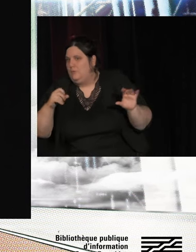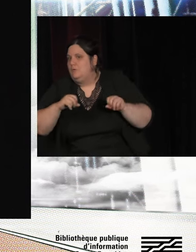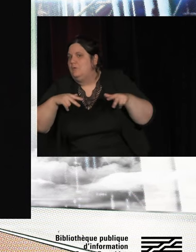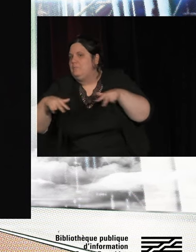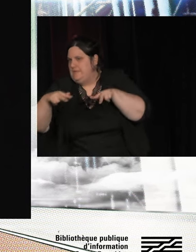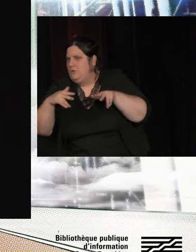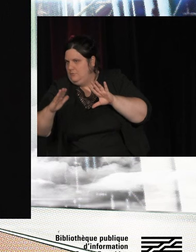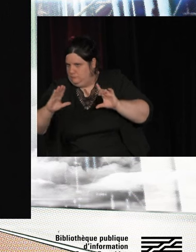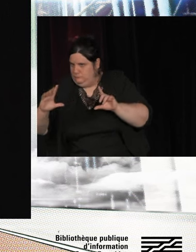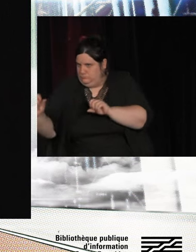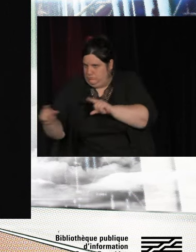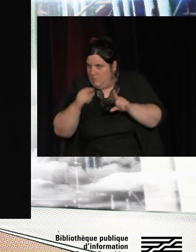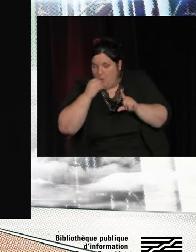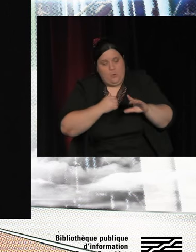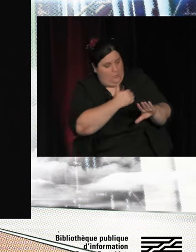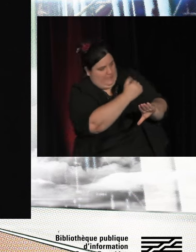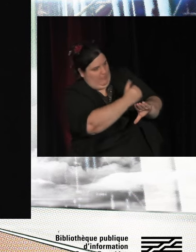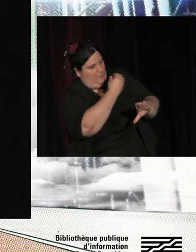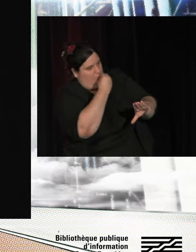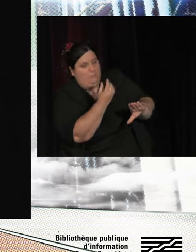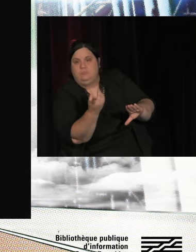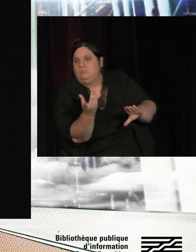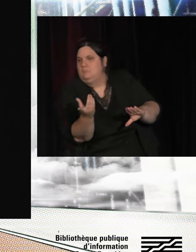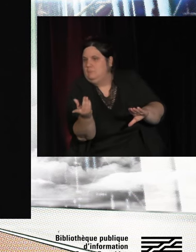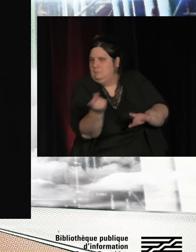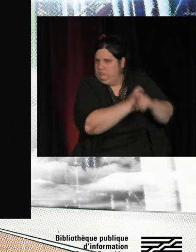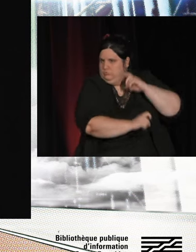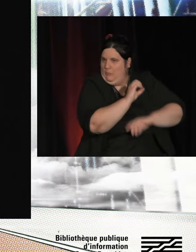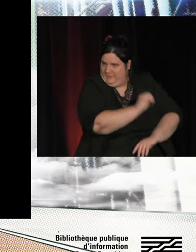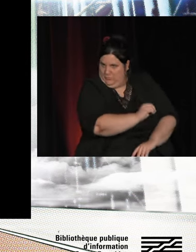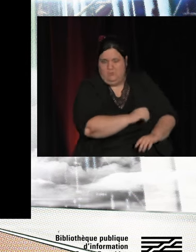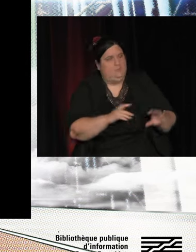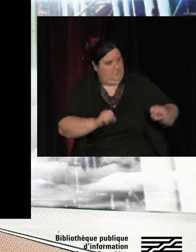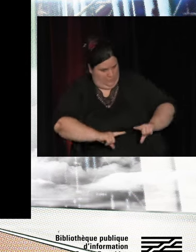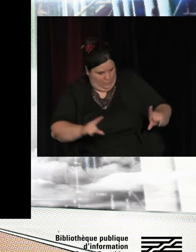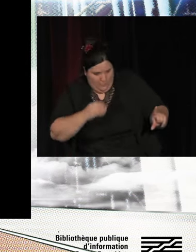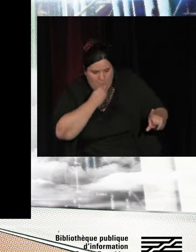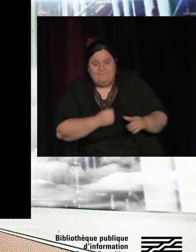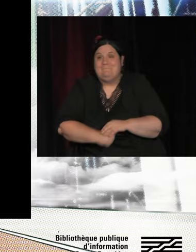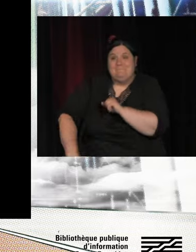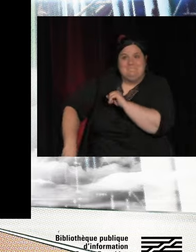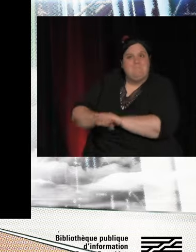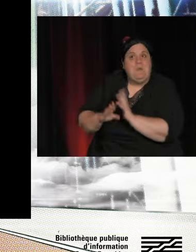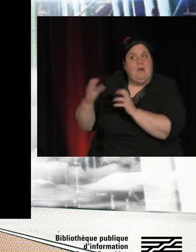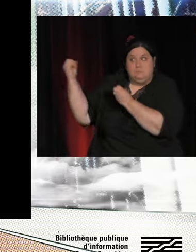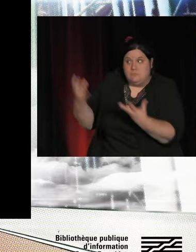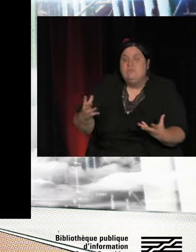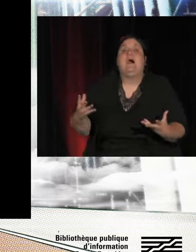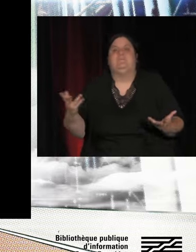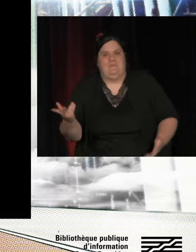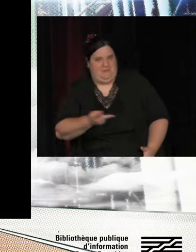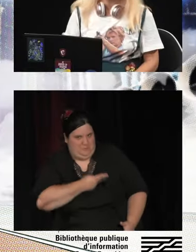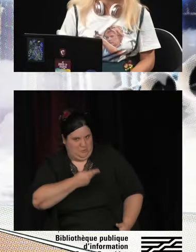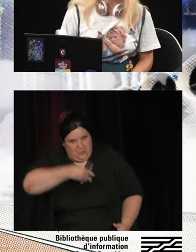timer à zéro. Je mets le truc en grand ici. Et on passe en écran. Donc ça commence par Dr. Mario.